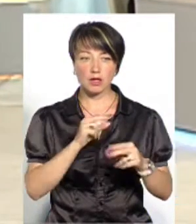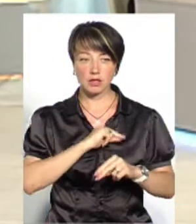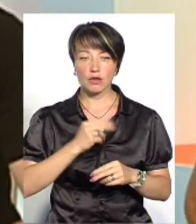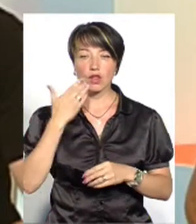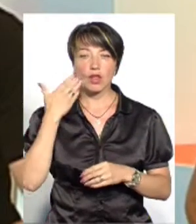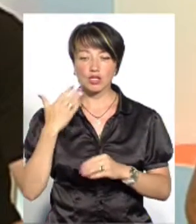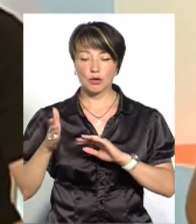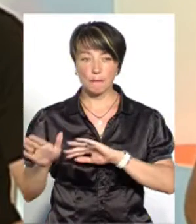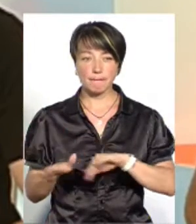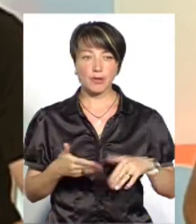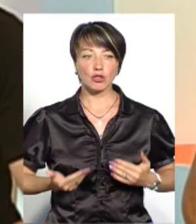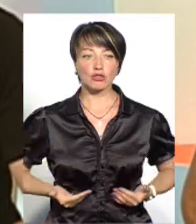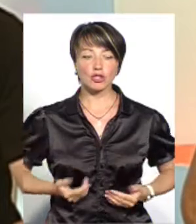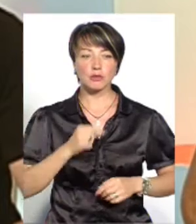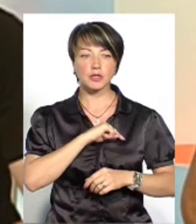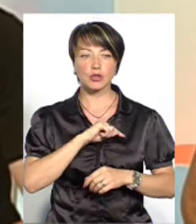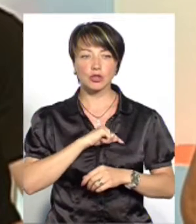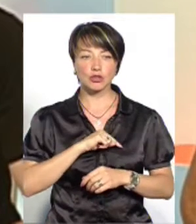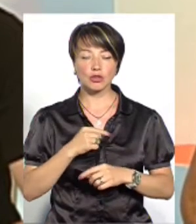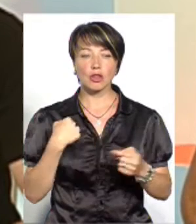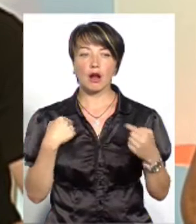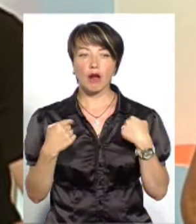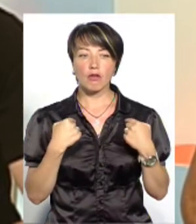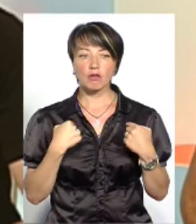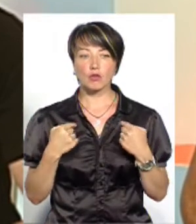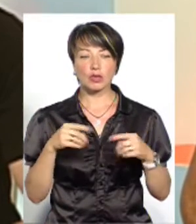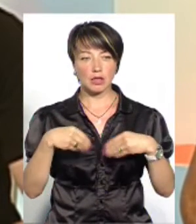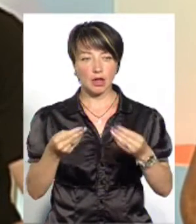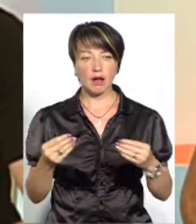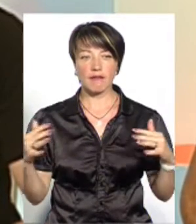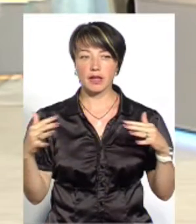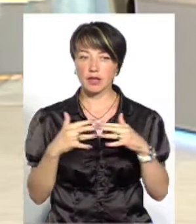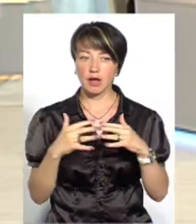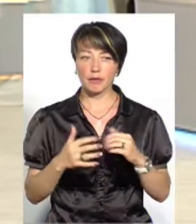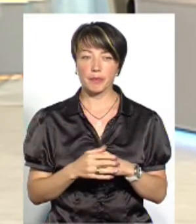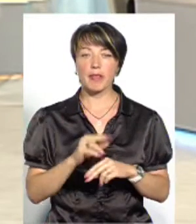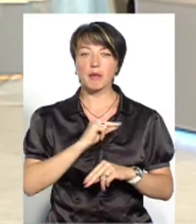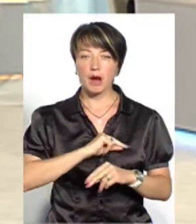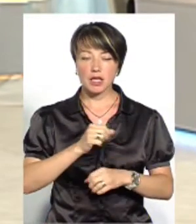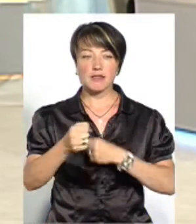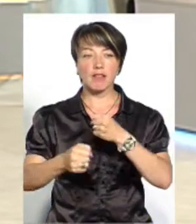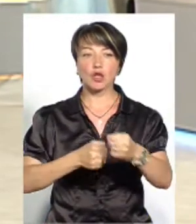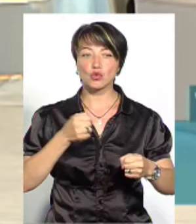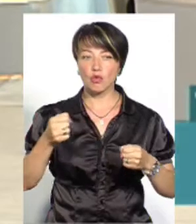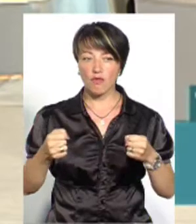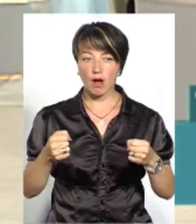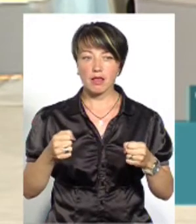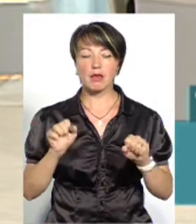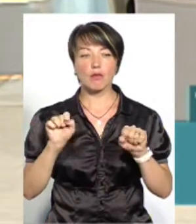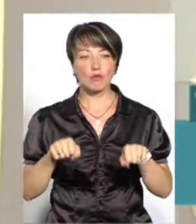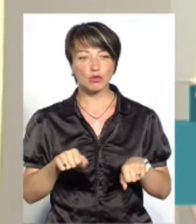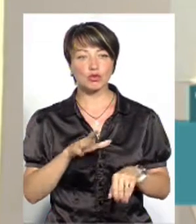буде пережити ту психологічну рану, яку йому задала війна. Тобто працевлаштування може